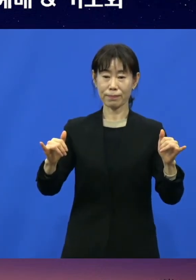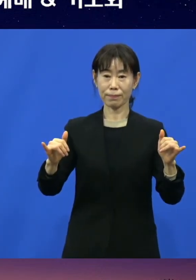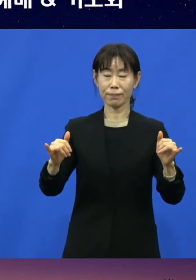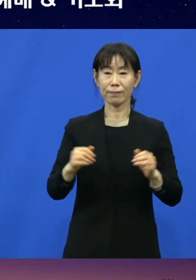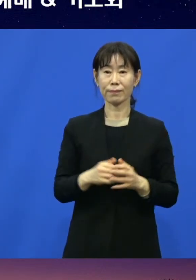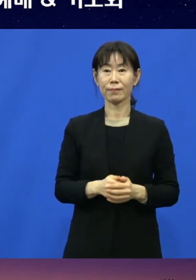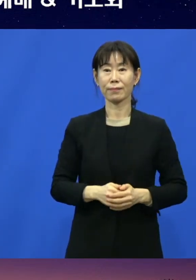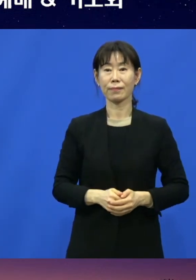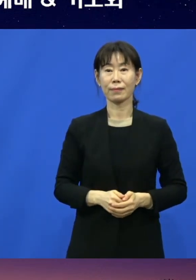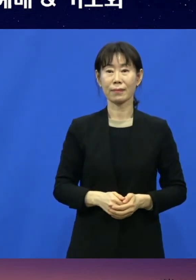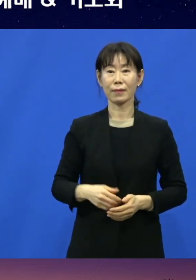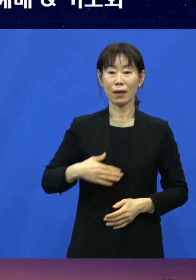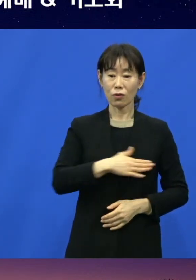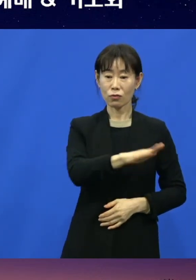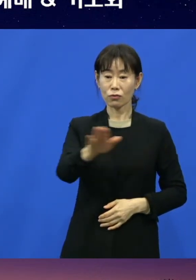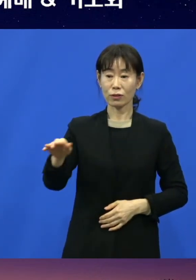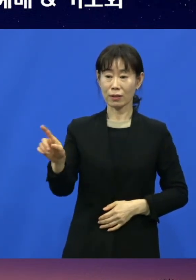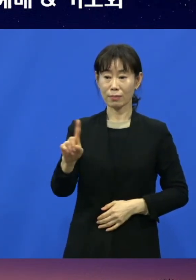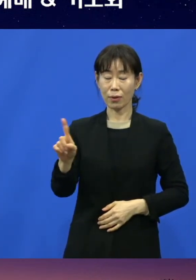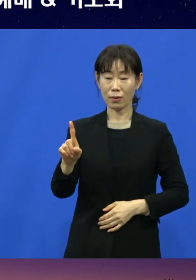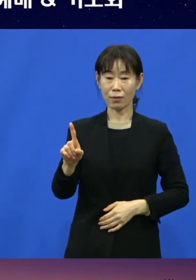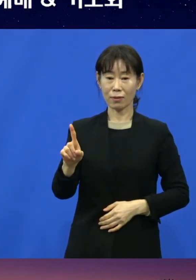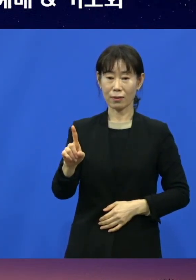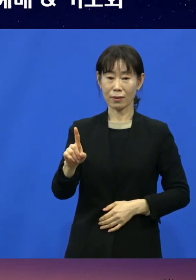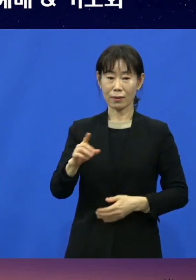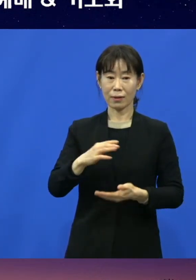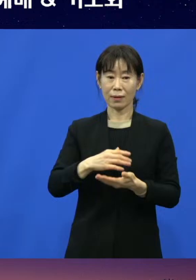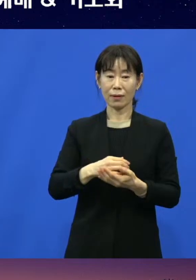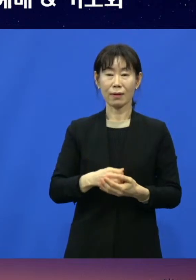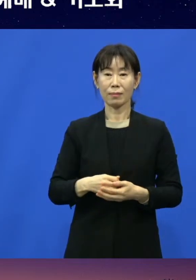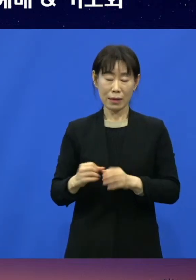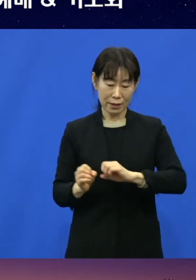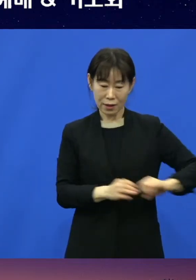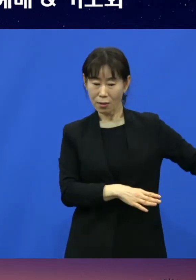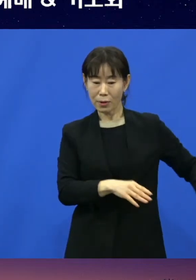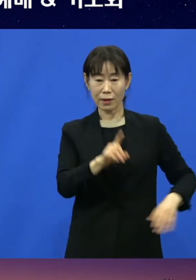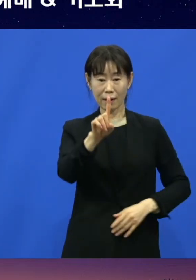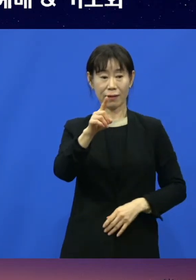여러분, 우리는 이제 더 이상 빼앗길 게 없는 사람들이에요.